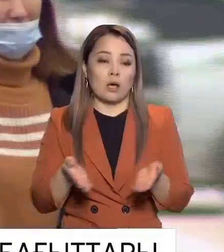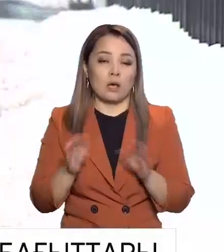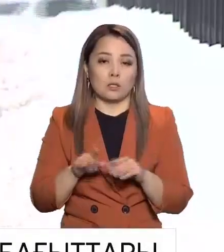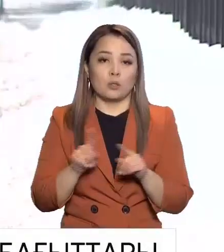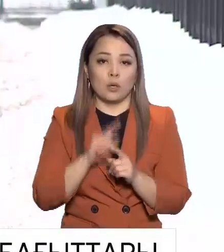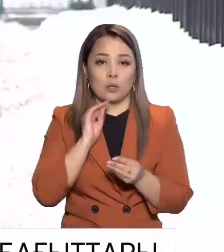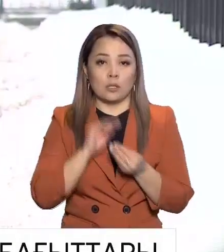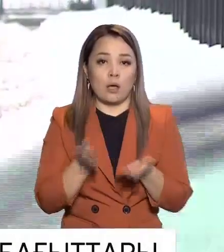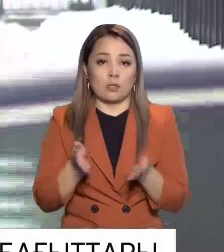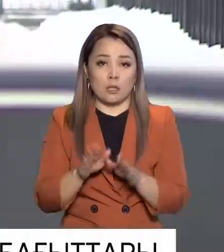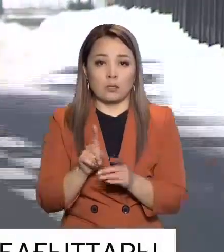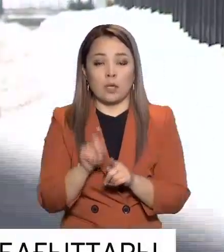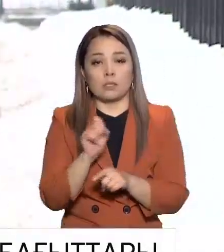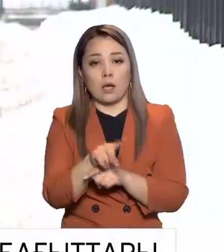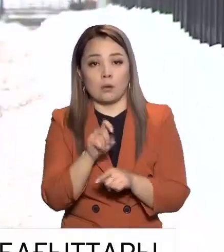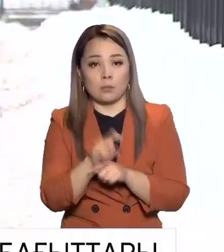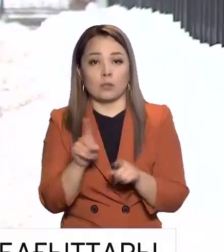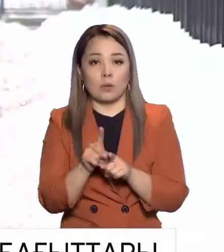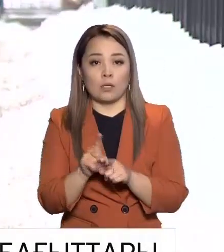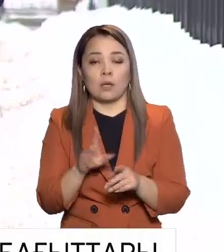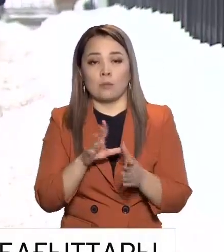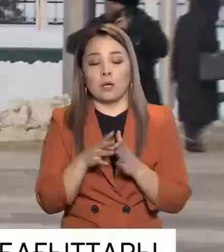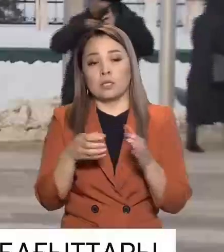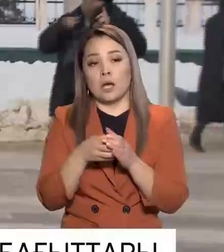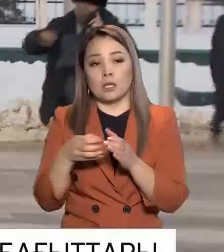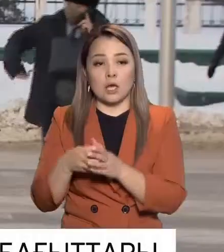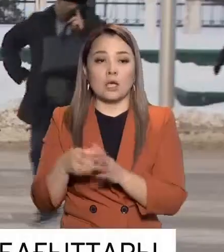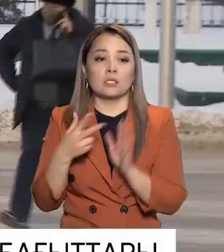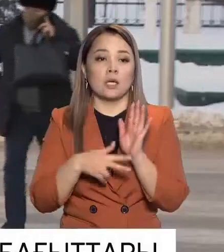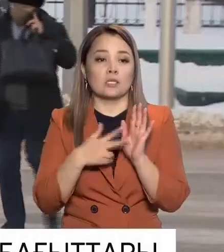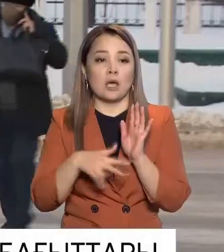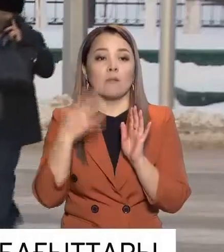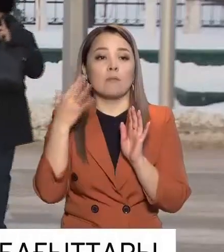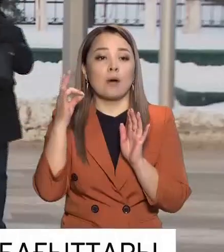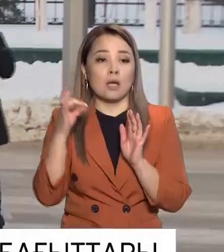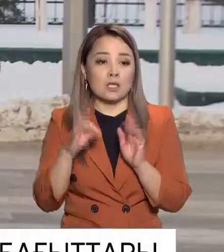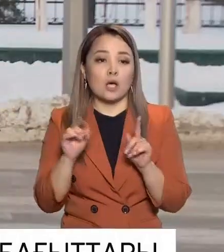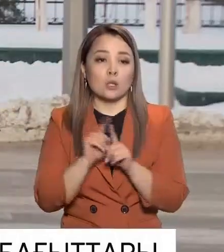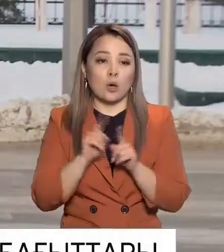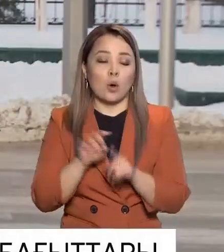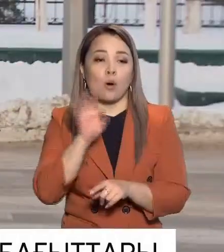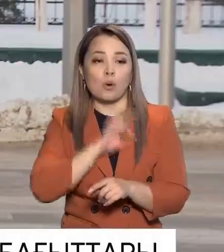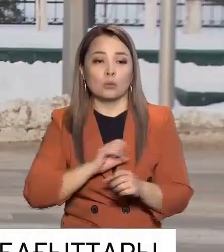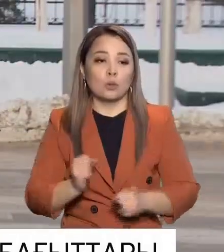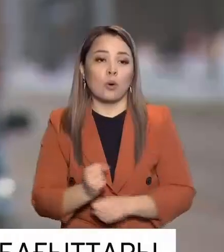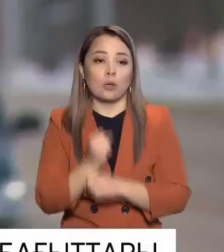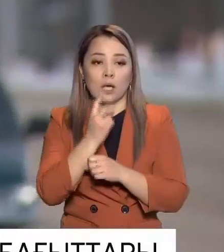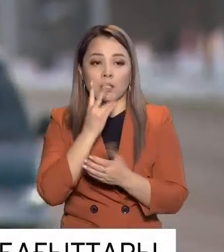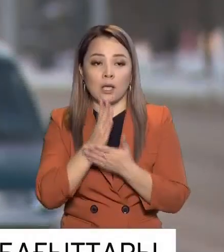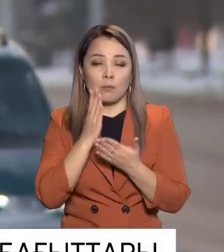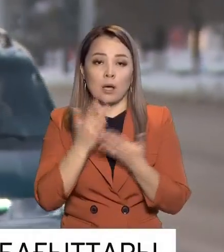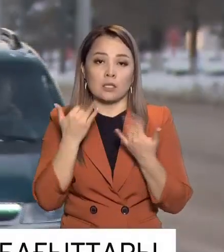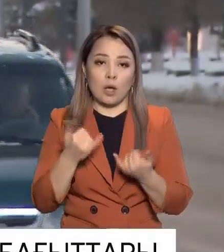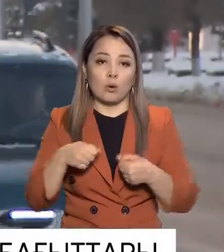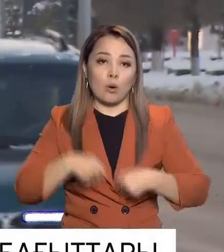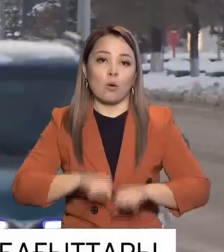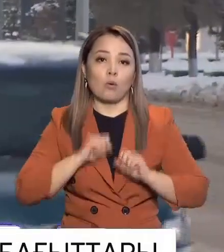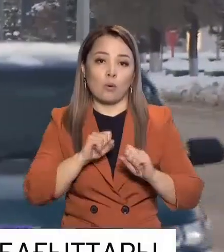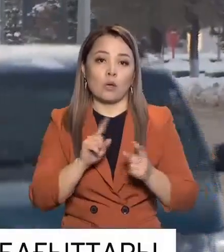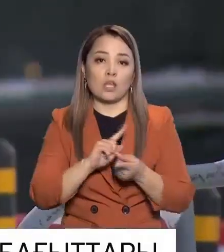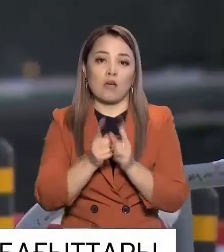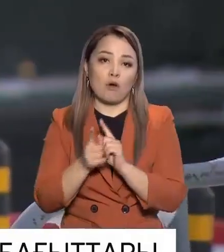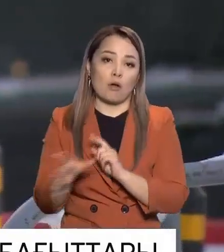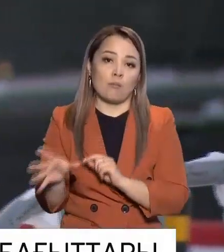ұстау бойынша тапсырмаларды респонденттердің 80%-дан астамы қолдаған. Сонымен қатар құқық қорғау саласын реформалауға